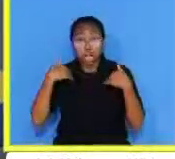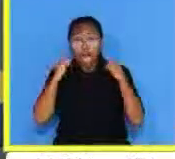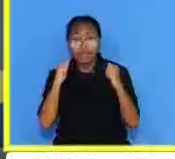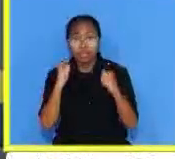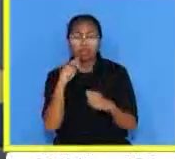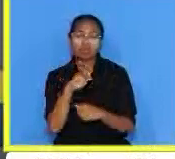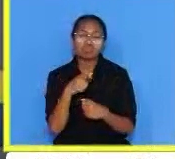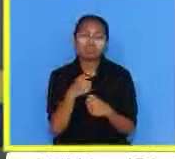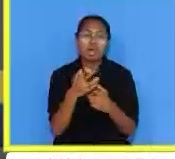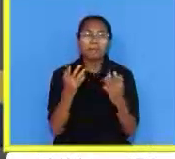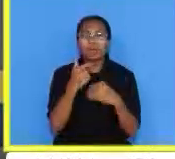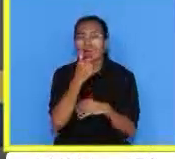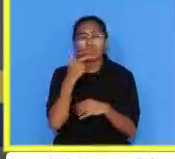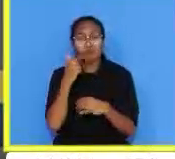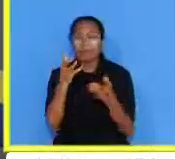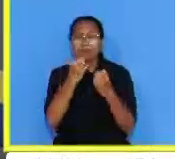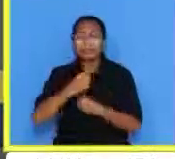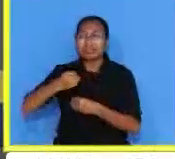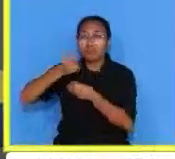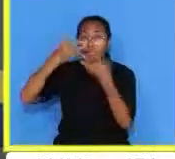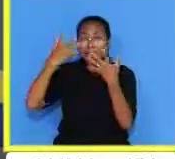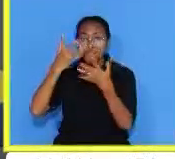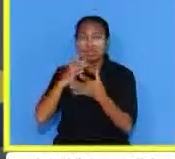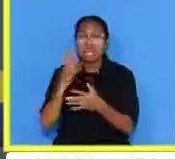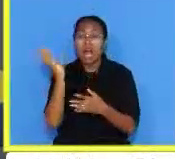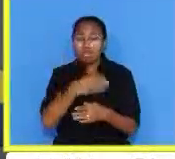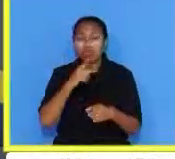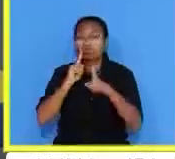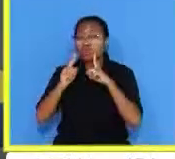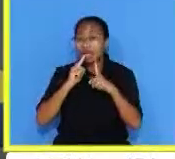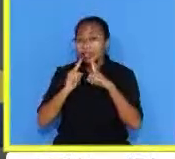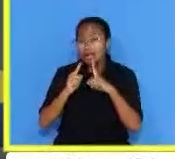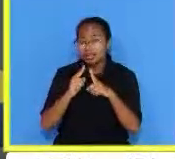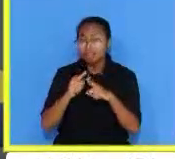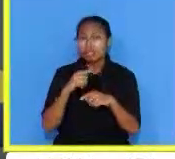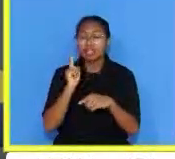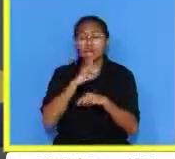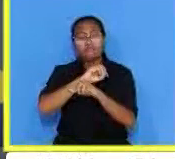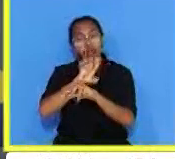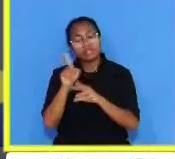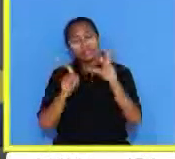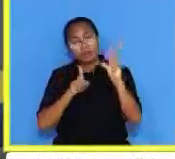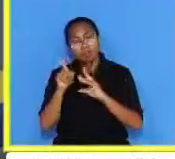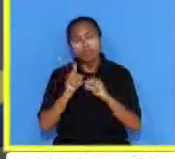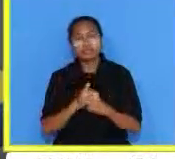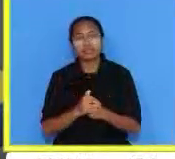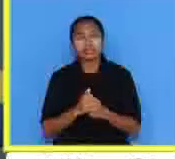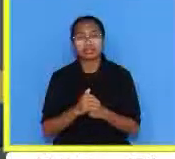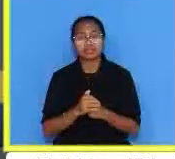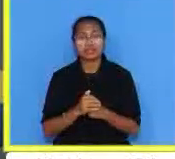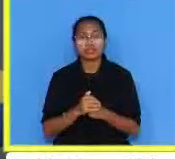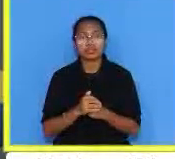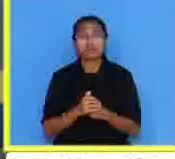mereka kurang dapat mendapatkan sosialisasi ya terkait dengan bahaya pandemi COVID-19 ini. Bahkan